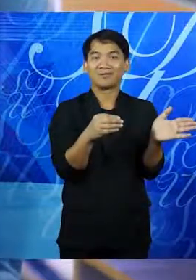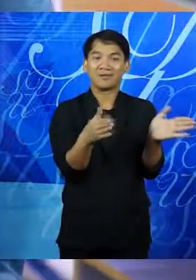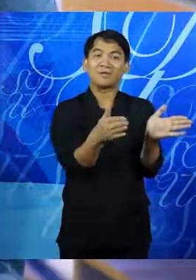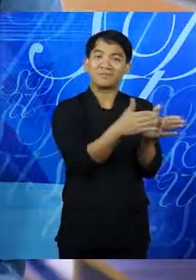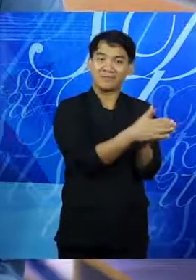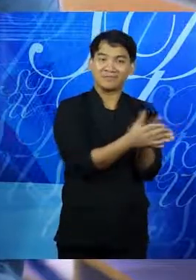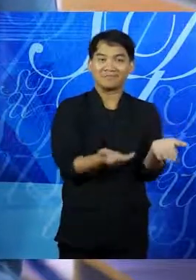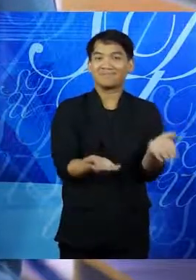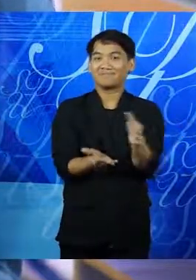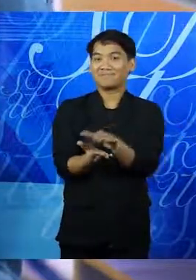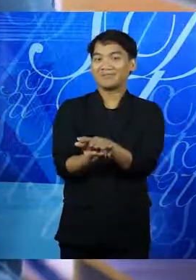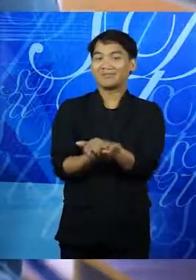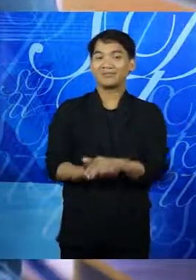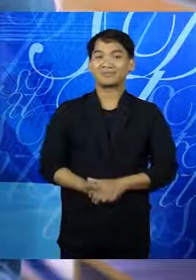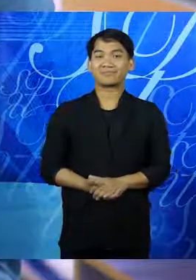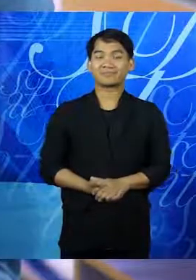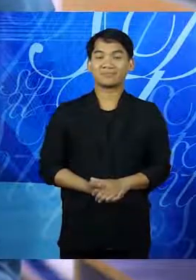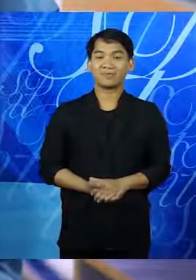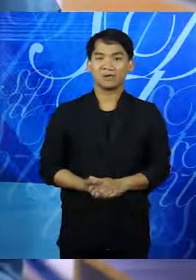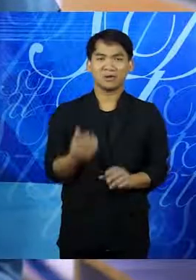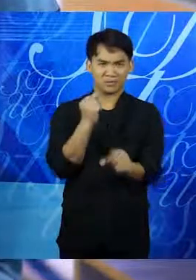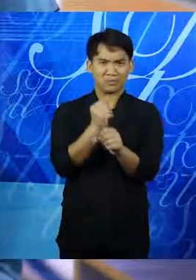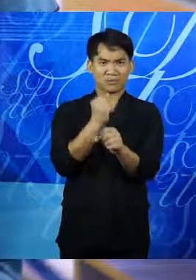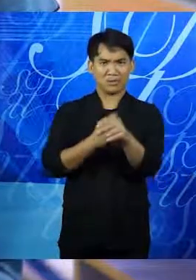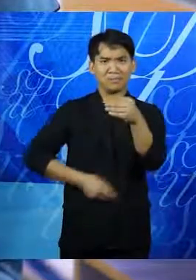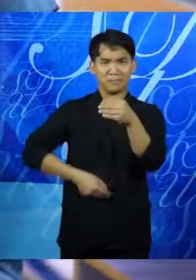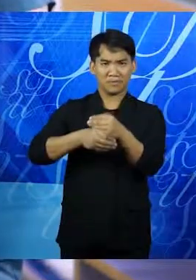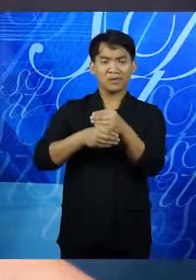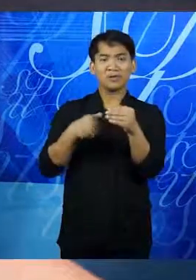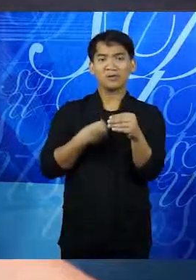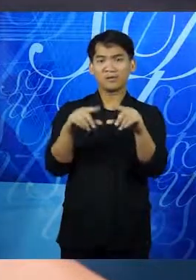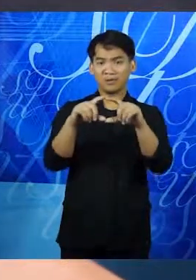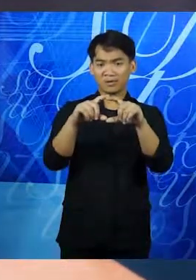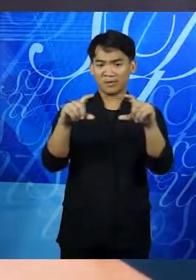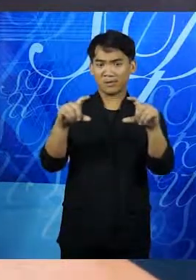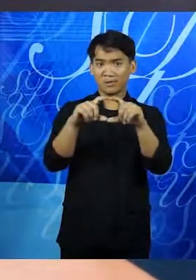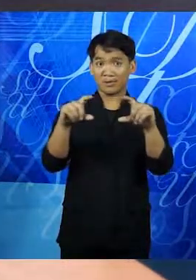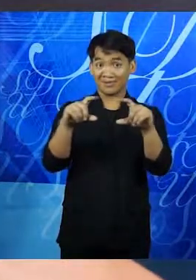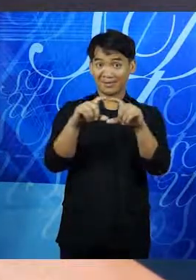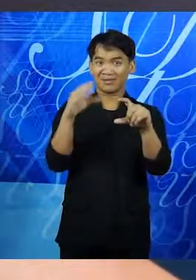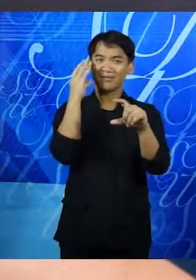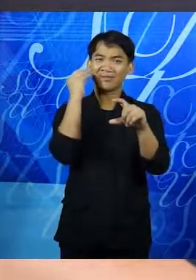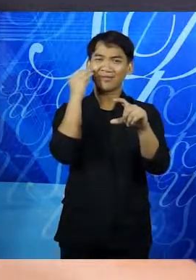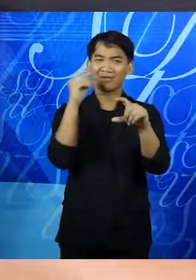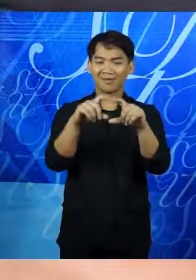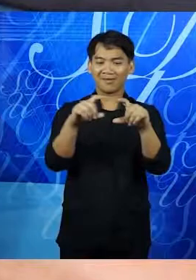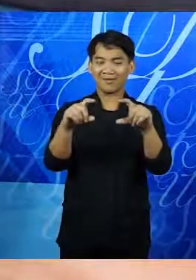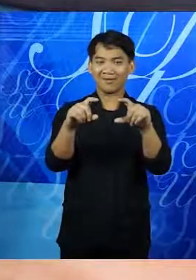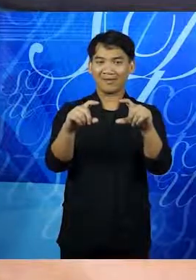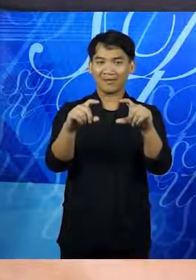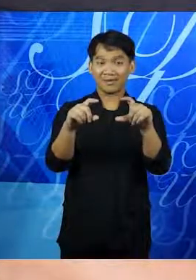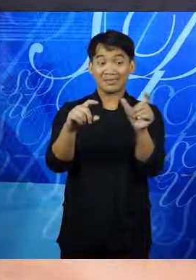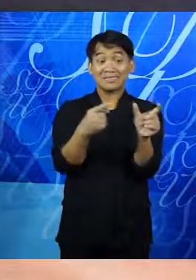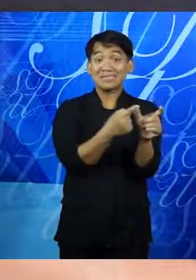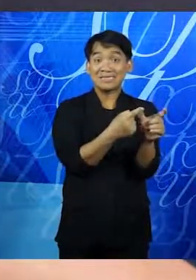ดไว้นะคะส่วนอีกอันนึงที่เราจะต้องทำเพิ่มก็คือภาพนะคะเล็กๆมีคำว่าฉัน